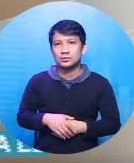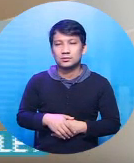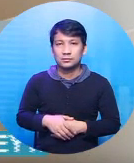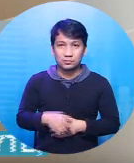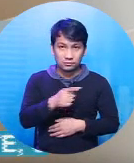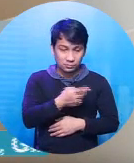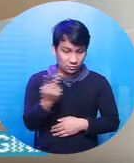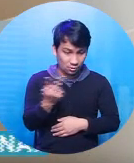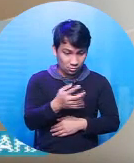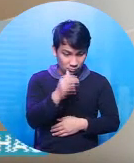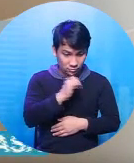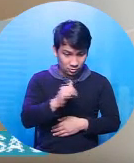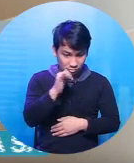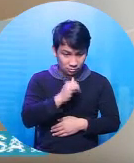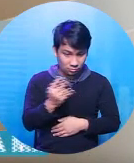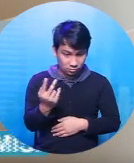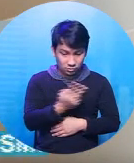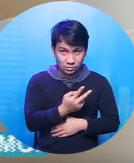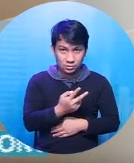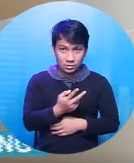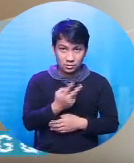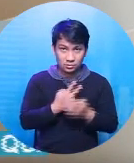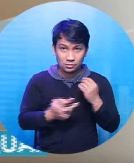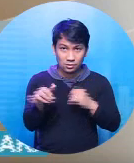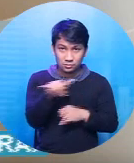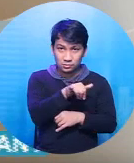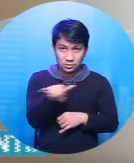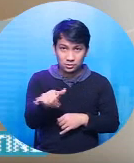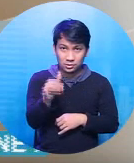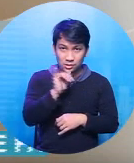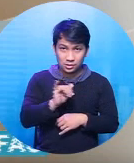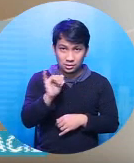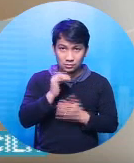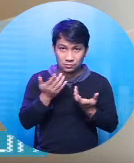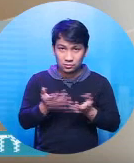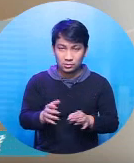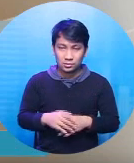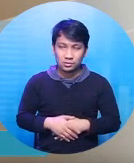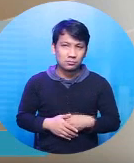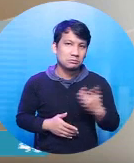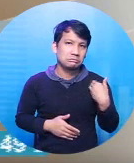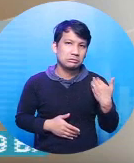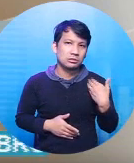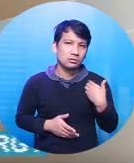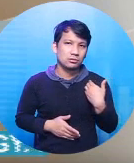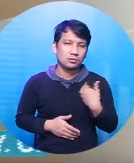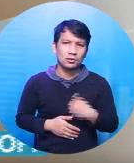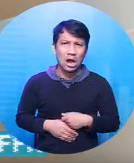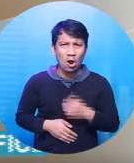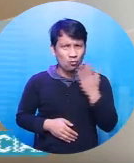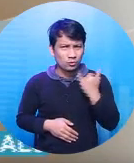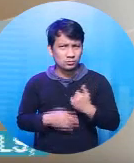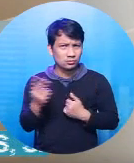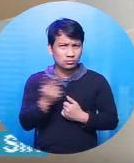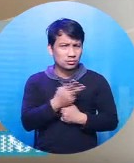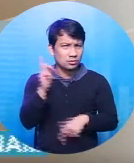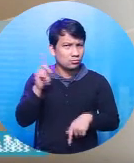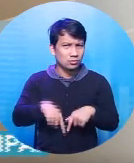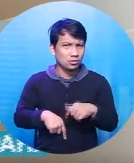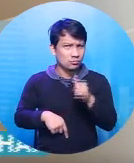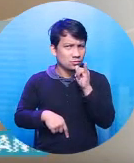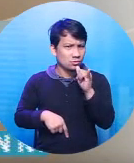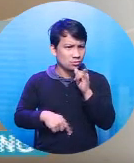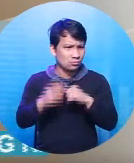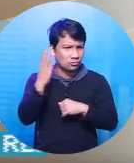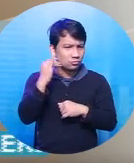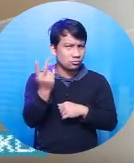Umiinom ba kayong dalawa? Dahil pareho kayo nakainom? Hindi po. So, pareho kayong hindi umiinom at